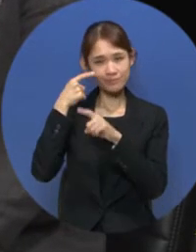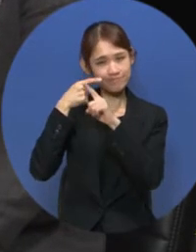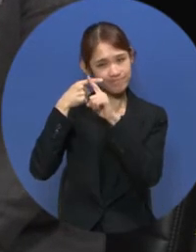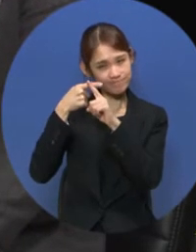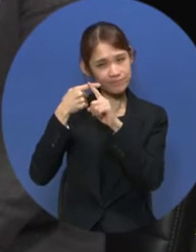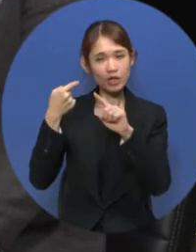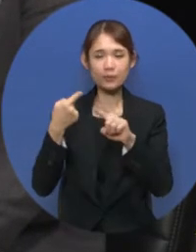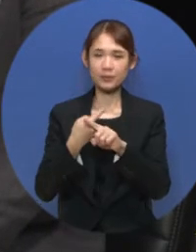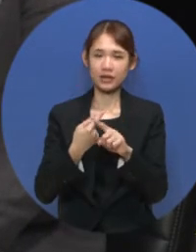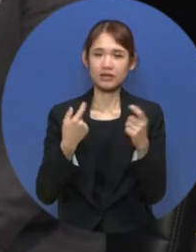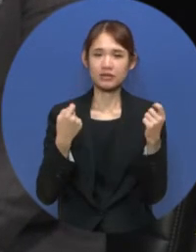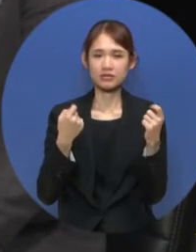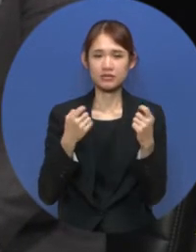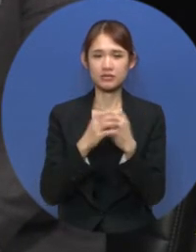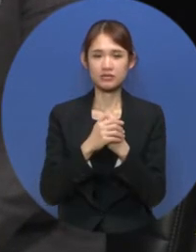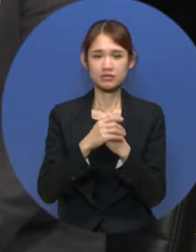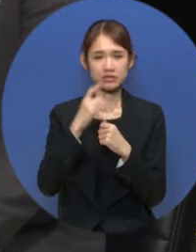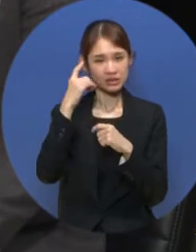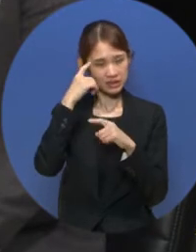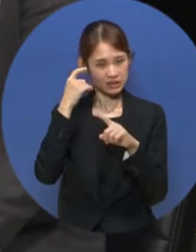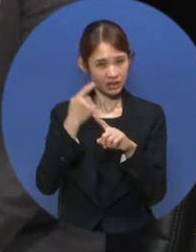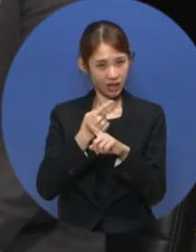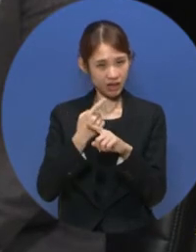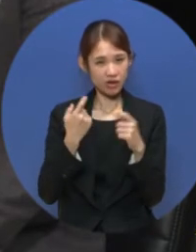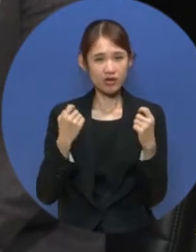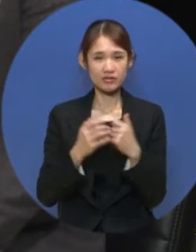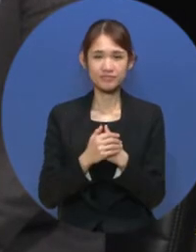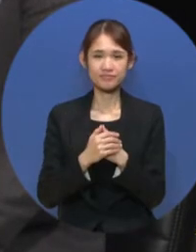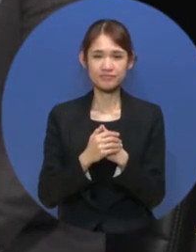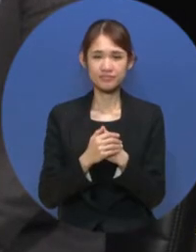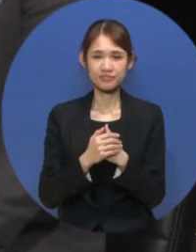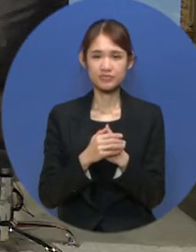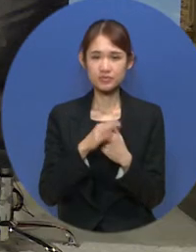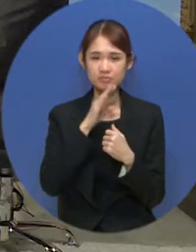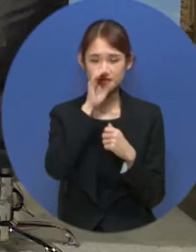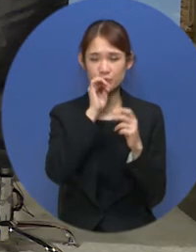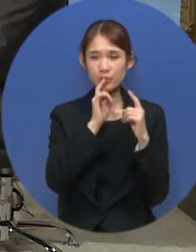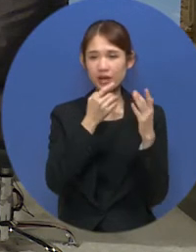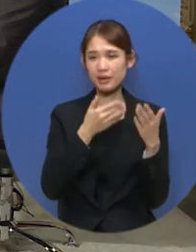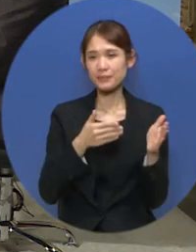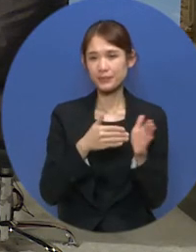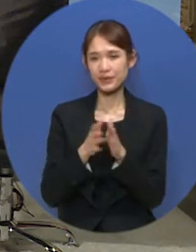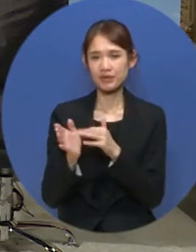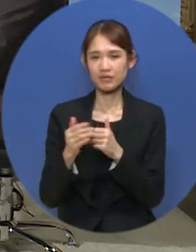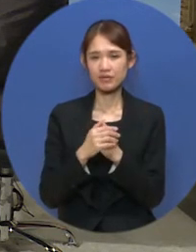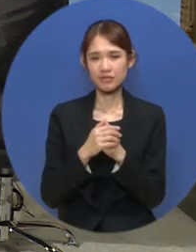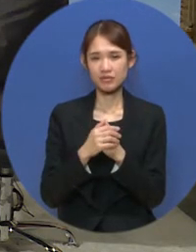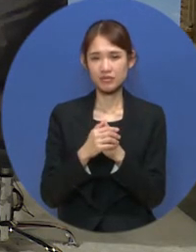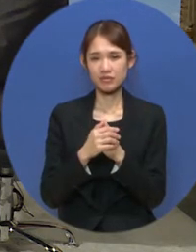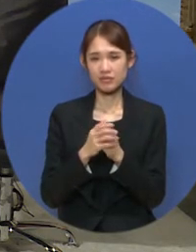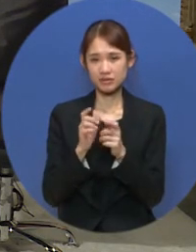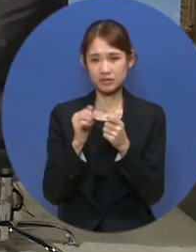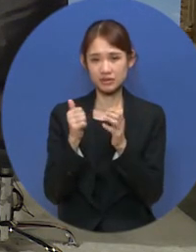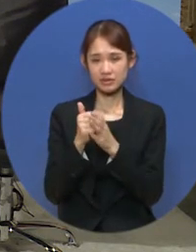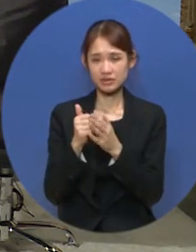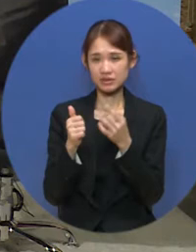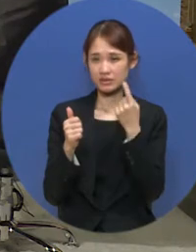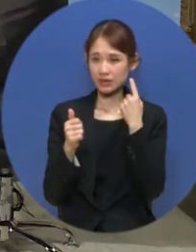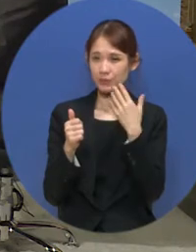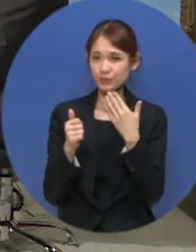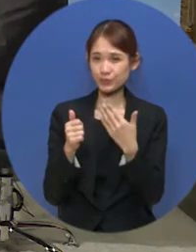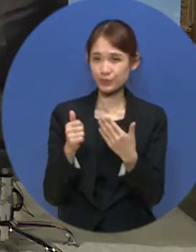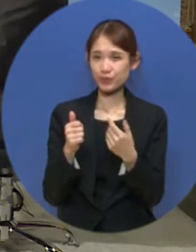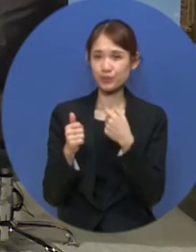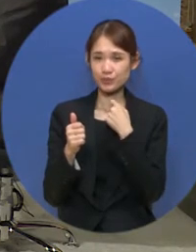바뀌지 않을까. 그것도 하나의 인식 개선이라고 생각을 합니다. 네. 정말 좋은 말씀 해주셨는데요. 그럼 이제 그